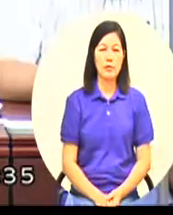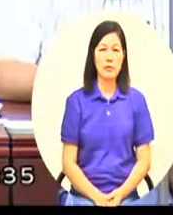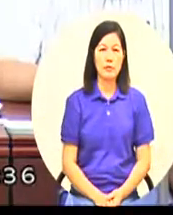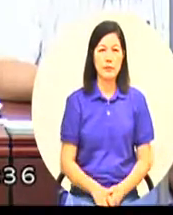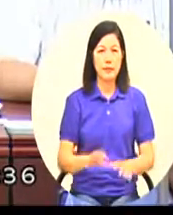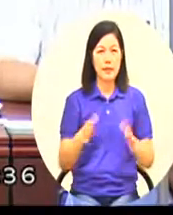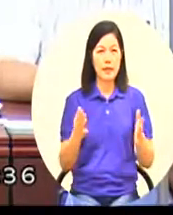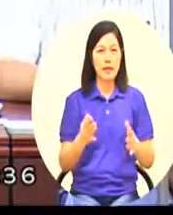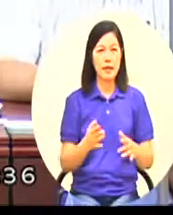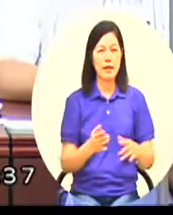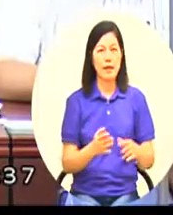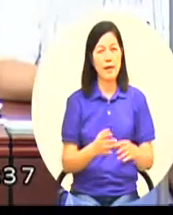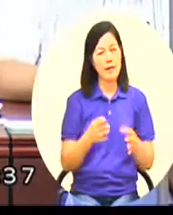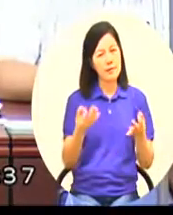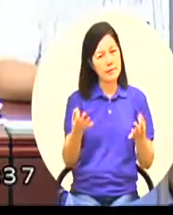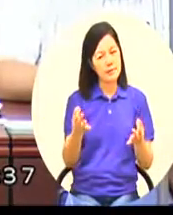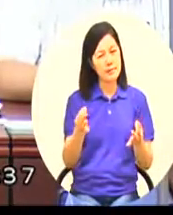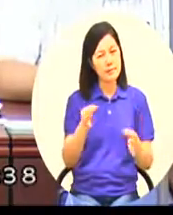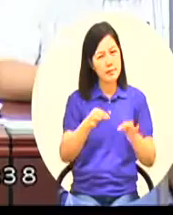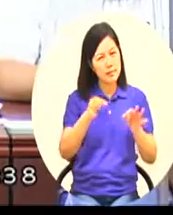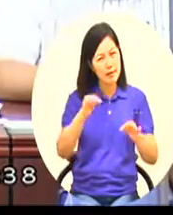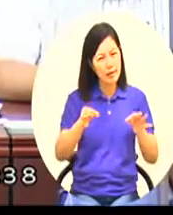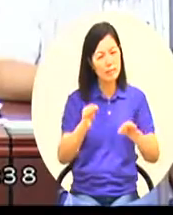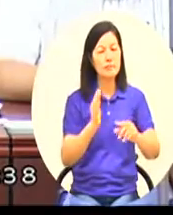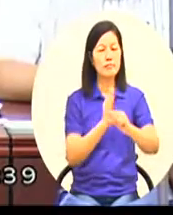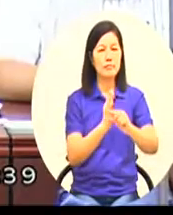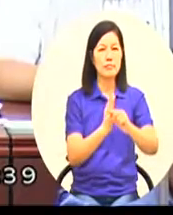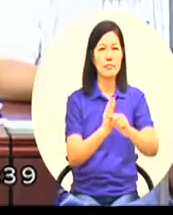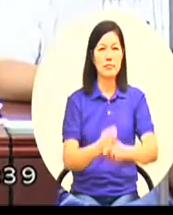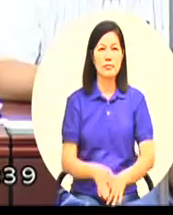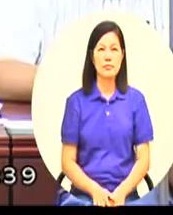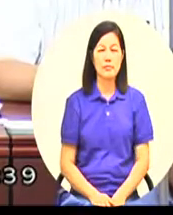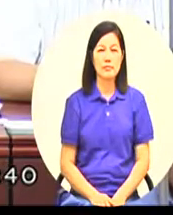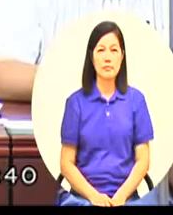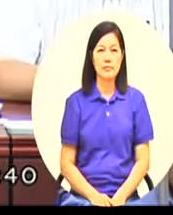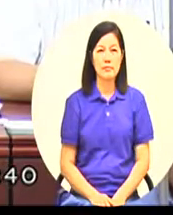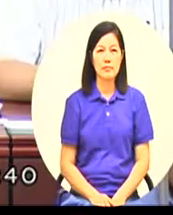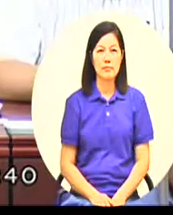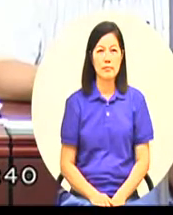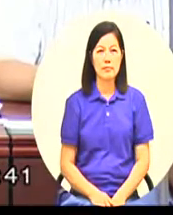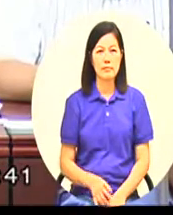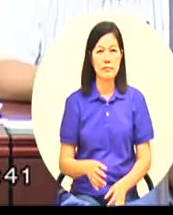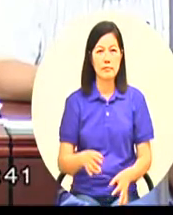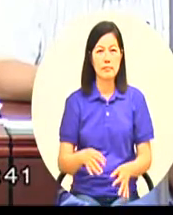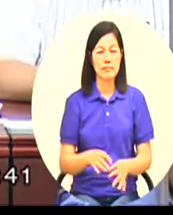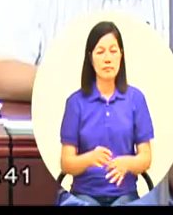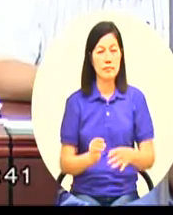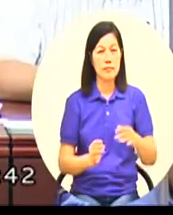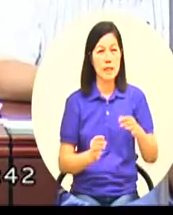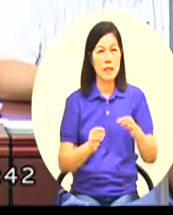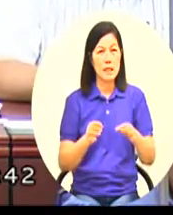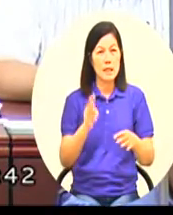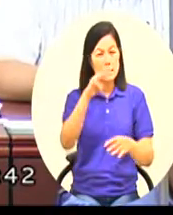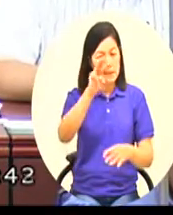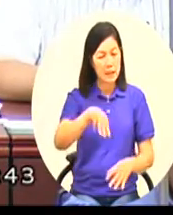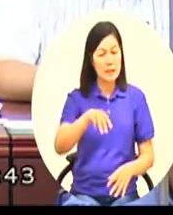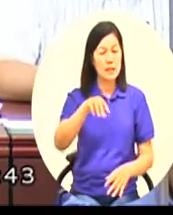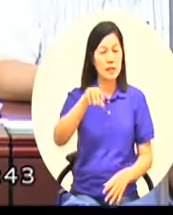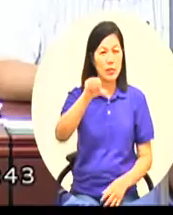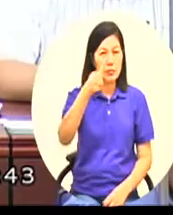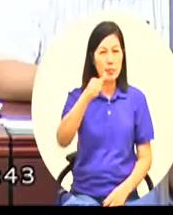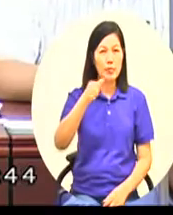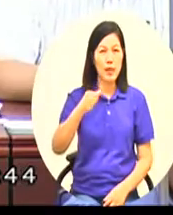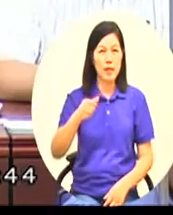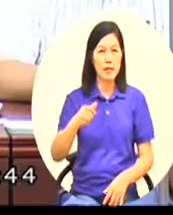是在中间的一个区域啦。嗯嗯，最高我们知道的是在中北部可能来到了3500，好，